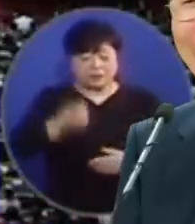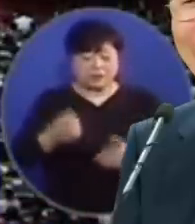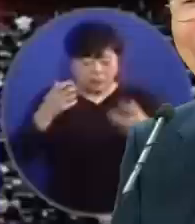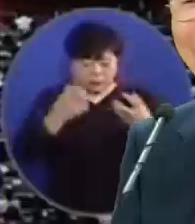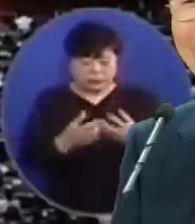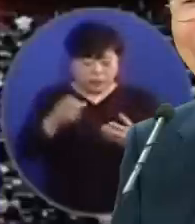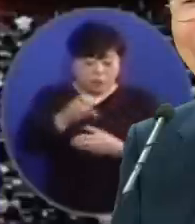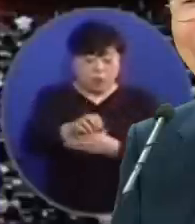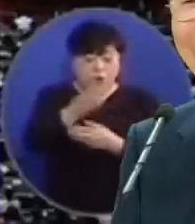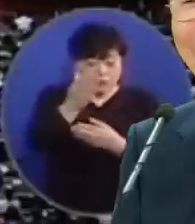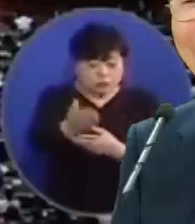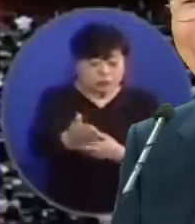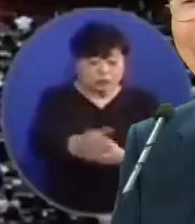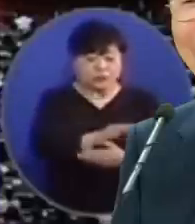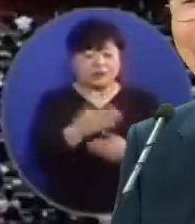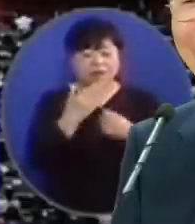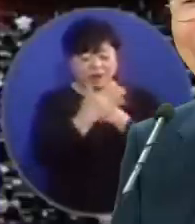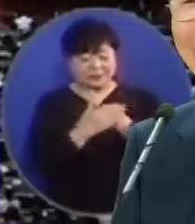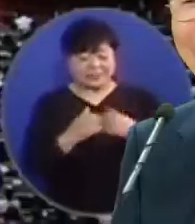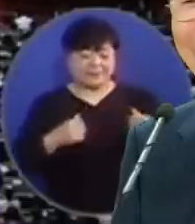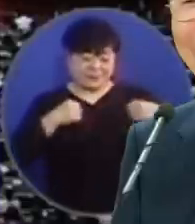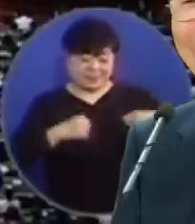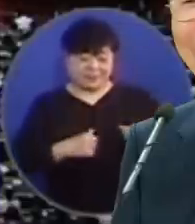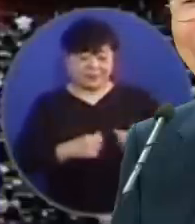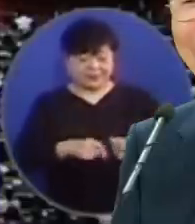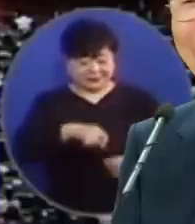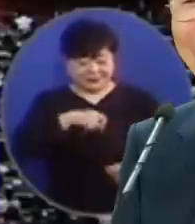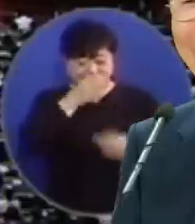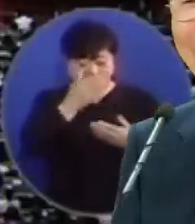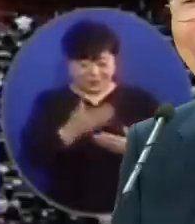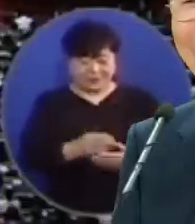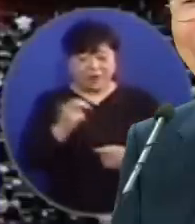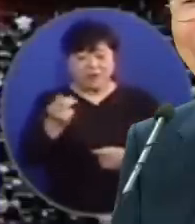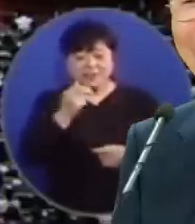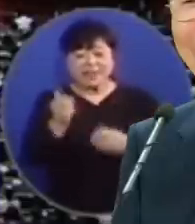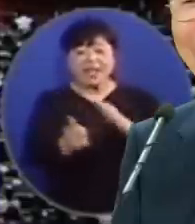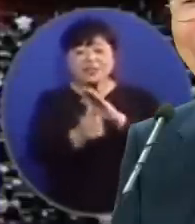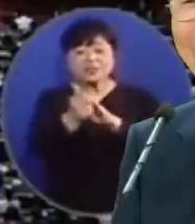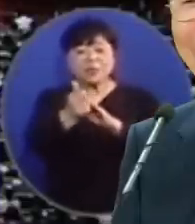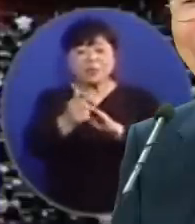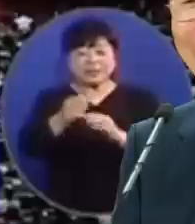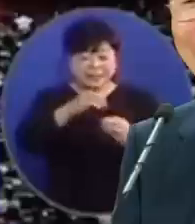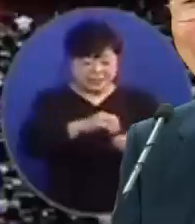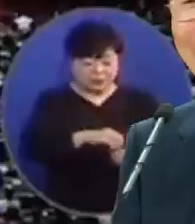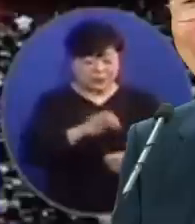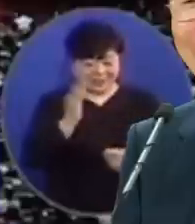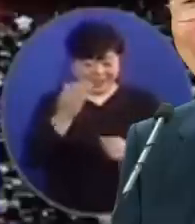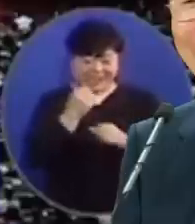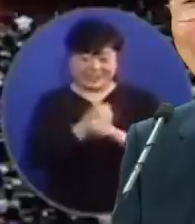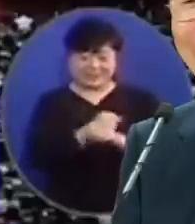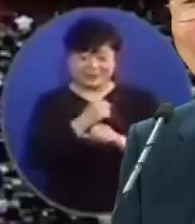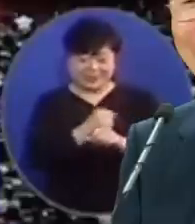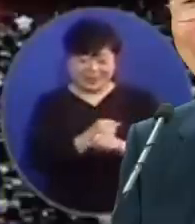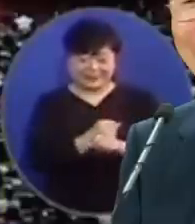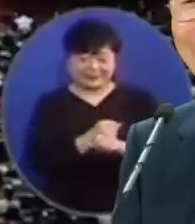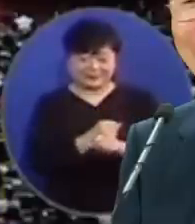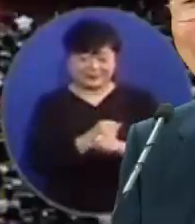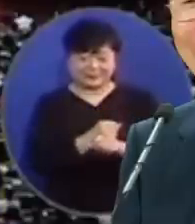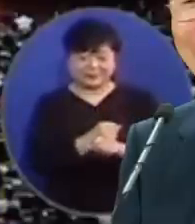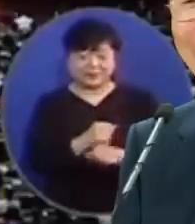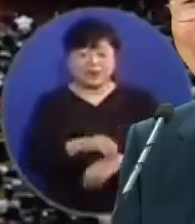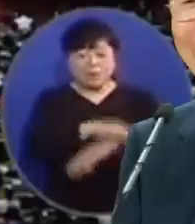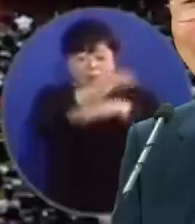풍성히 부어주사 우리로 그 은혜를 힘입어 의롭다 하심을 얻어 영생의 소망을 따라 상속자가 되게 하리 하심이라.